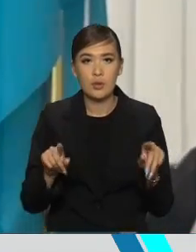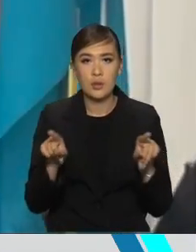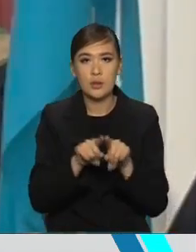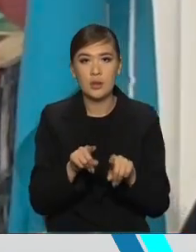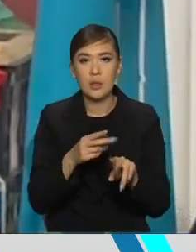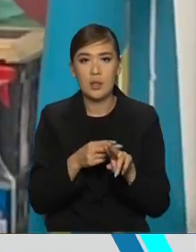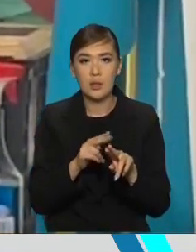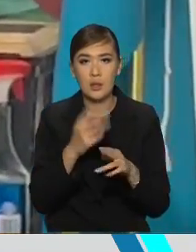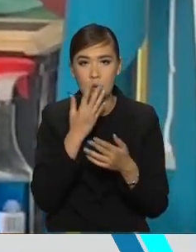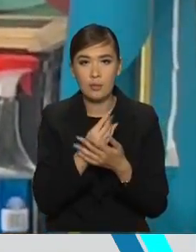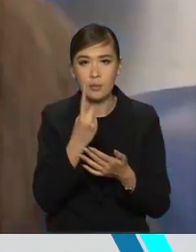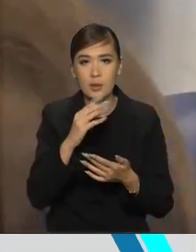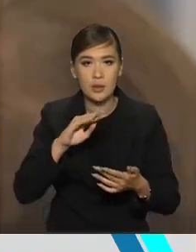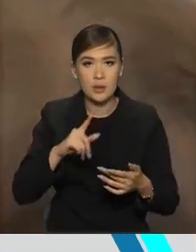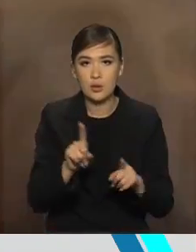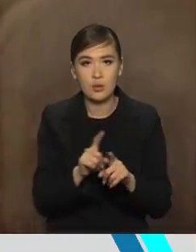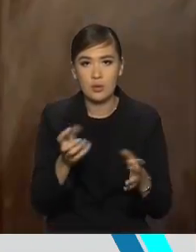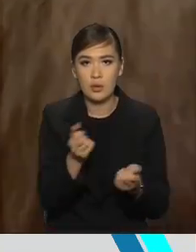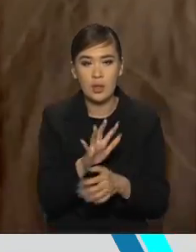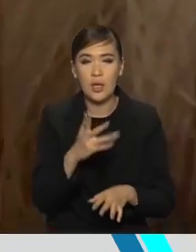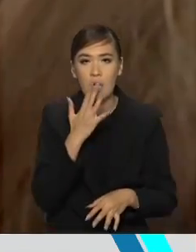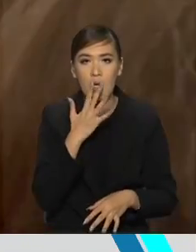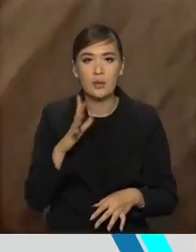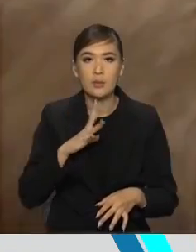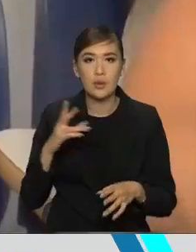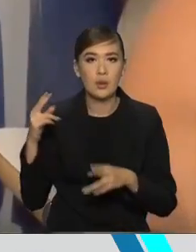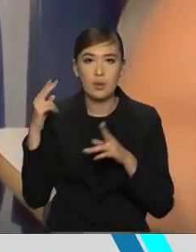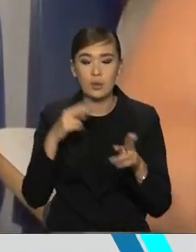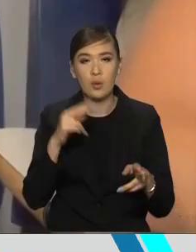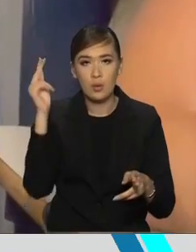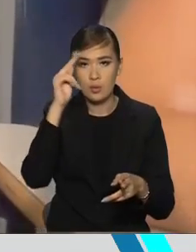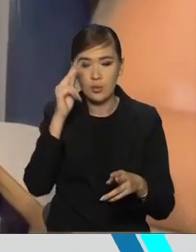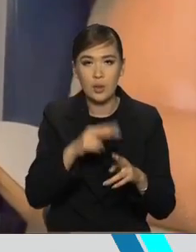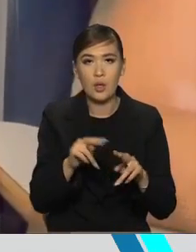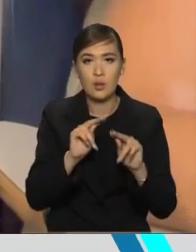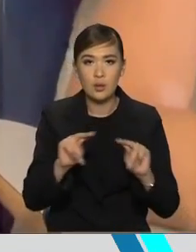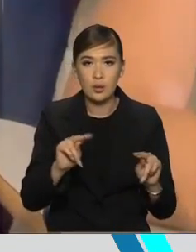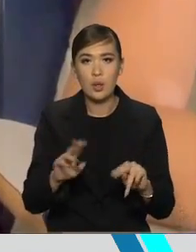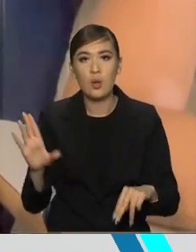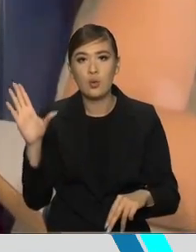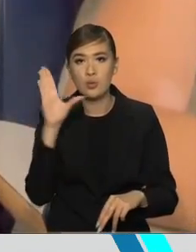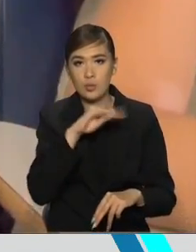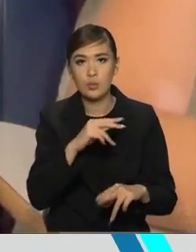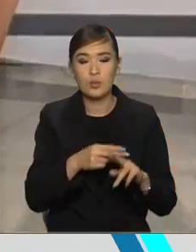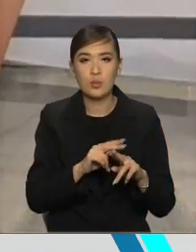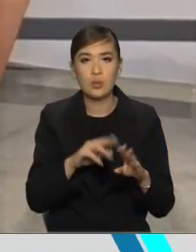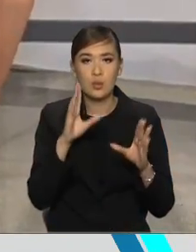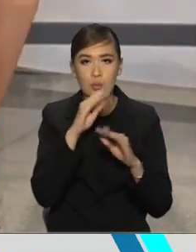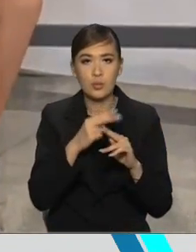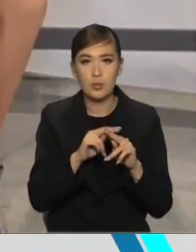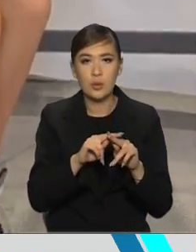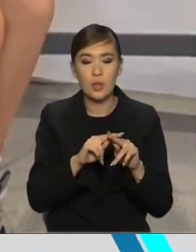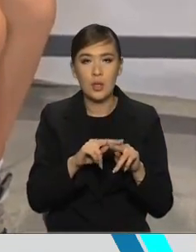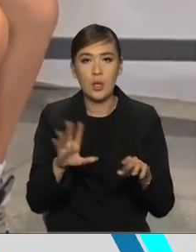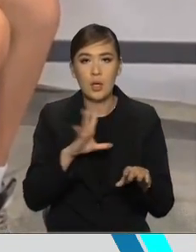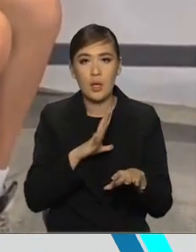үшін бір тиында ақы алмайды. Ақышқа білім қуып келген Гүлнар оқуына да, ұстаздыққа да үлгеріп жүр. Нәтиже жаман емес, дейді ол. Мектепте ағылшын